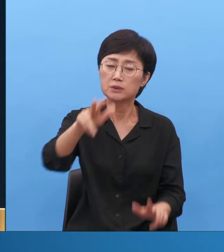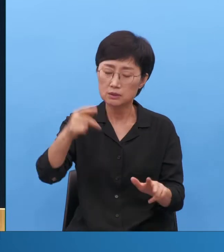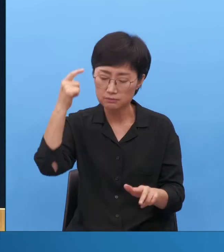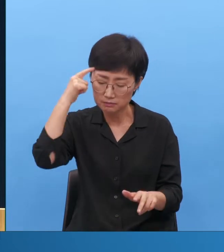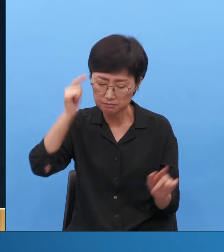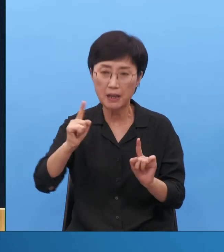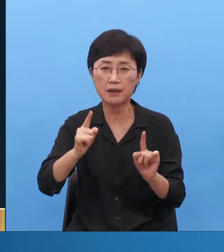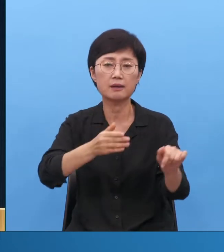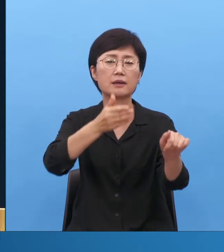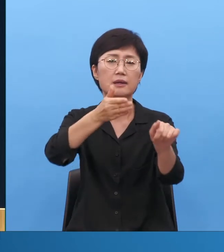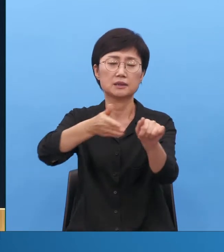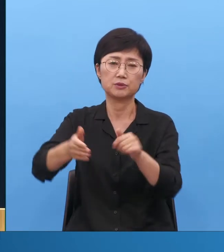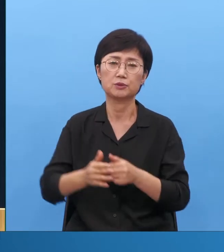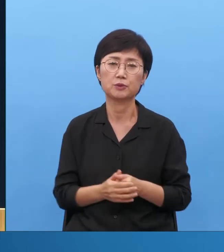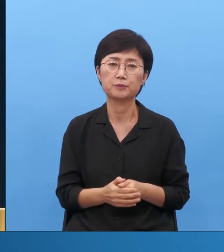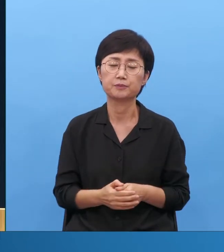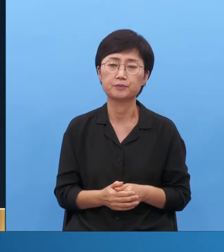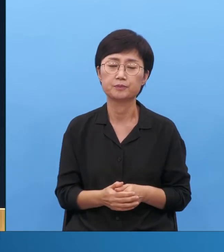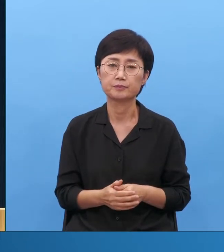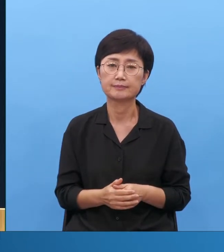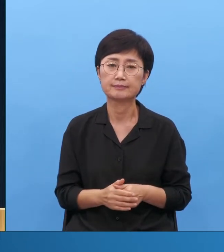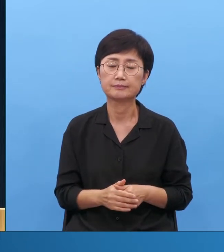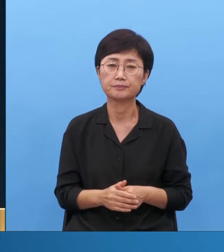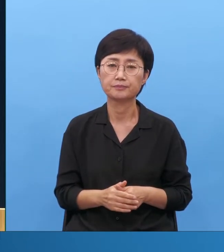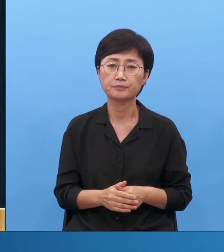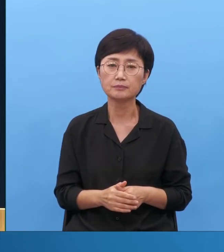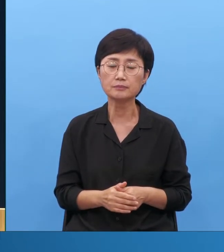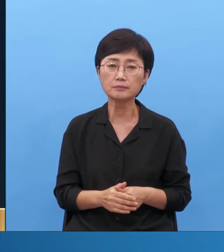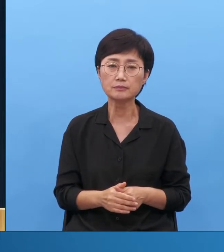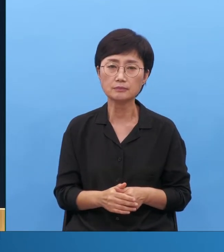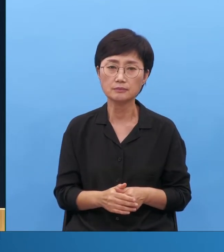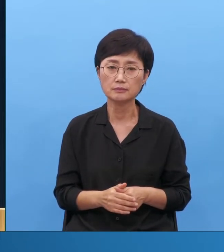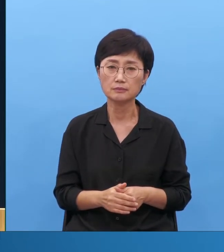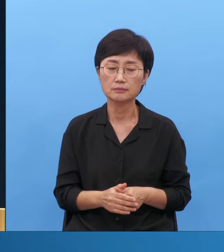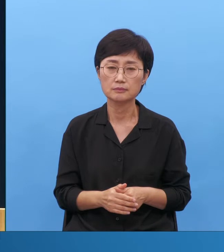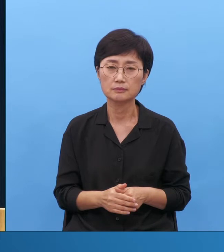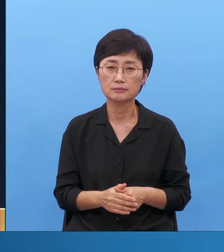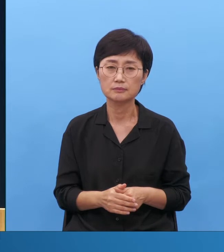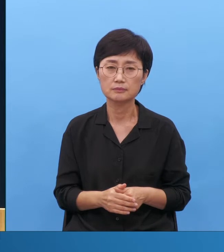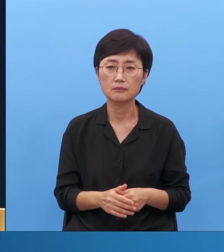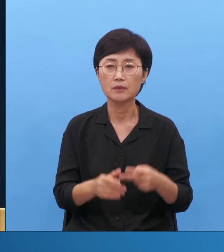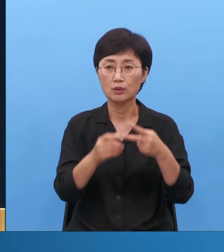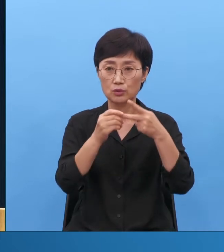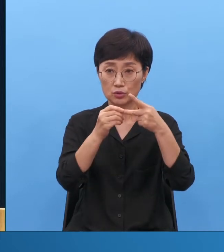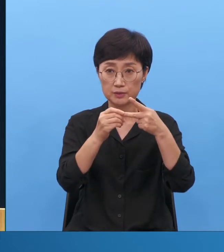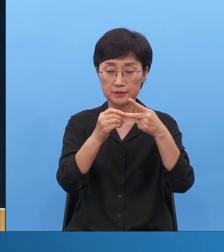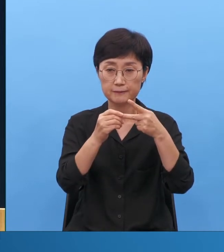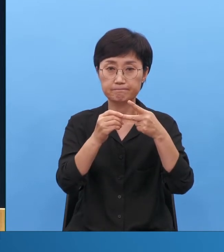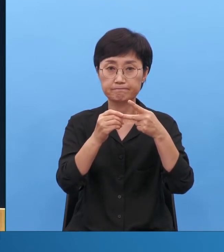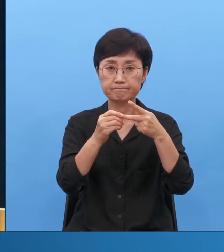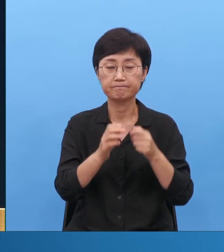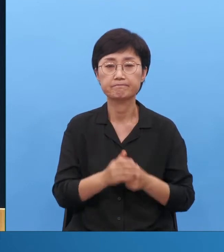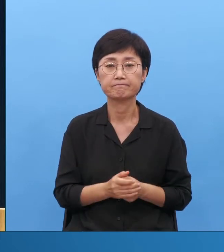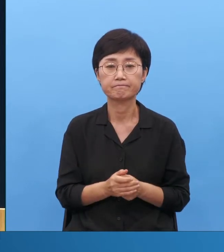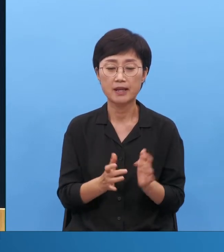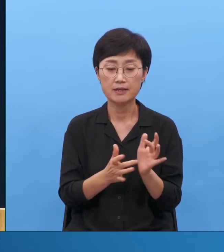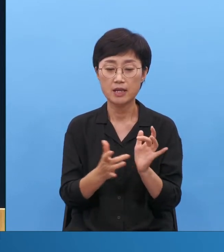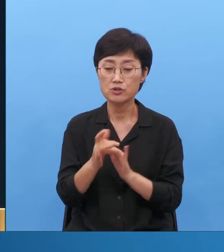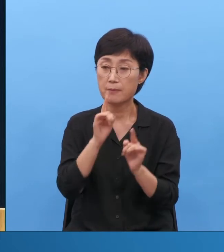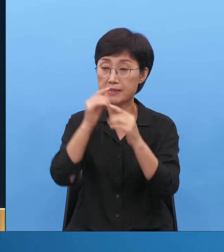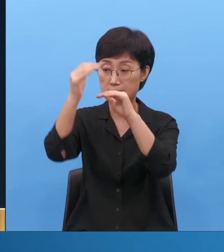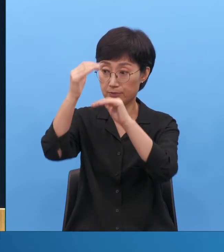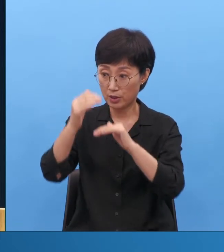countries that are really proclaiming this gospel, save for Korea. So you must really come to your senses quickly. 두 번째입니다. The second point. 예수님 뭘 말씀하셨습니까?